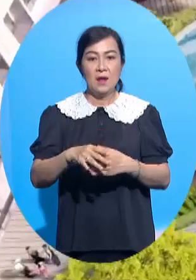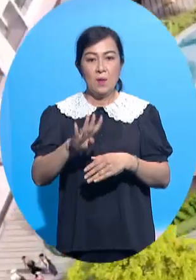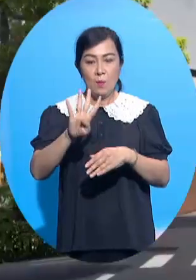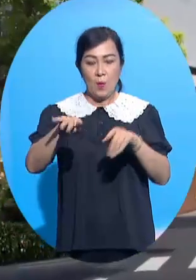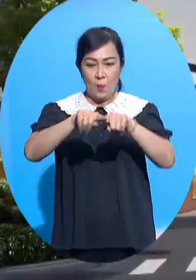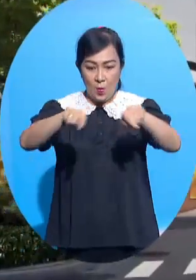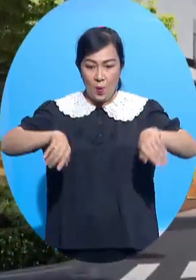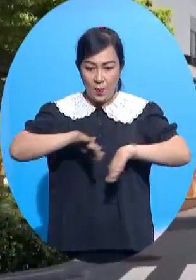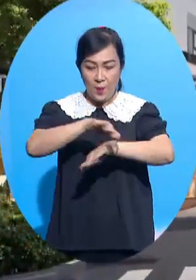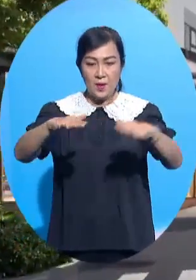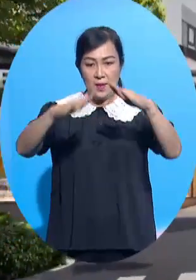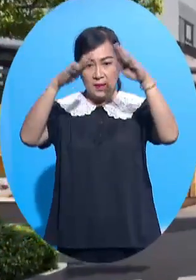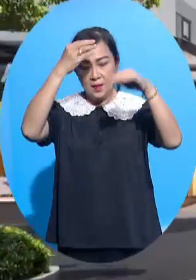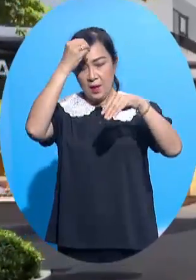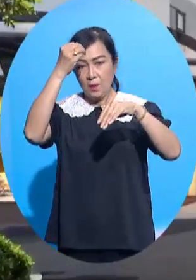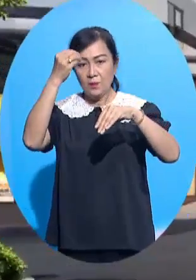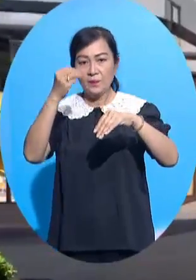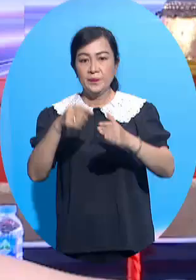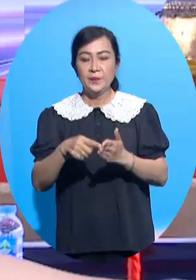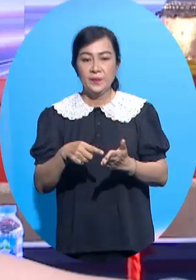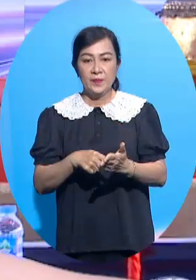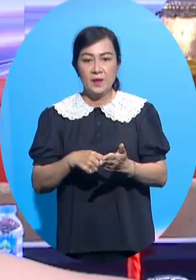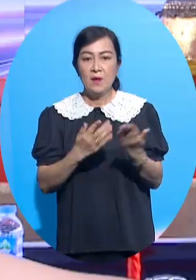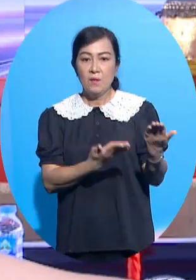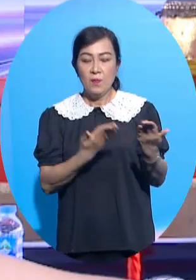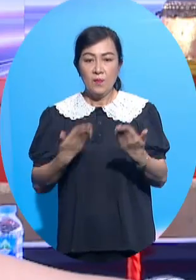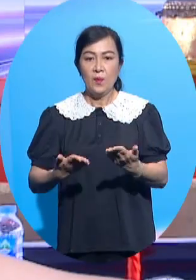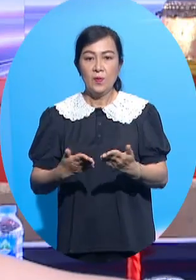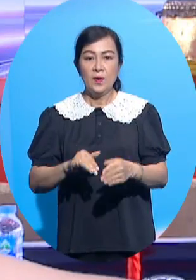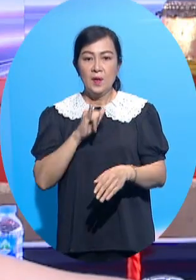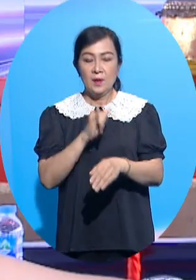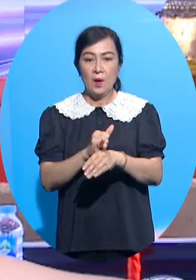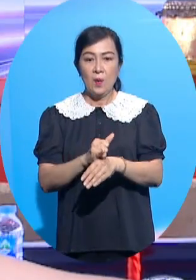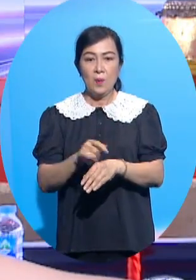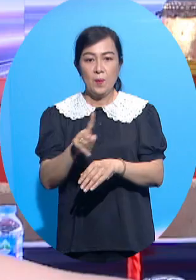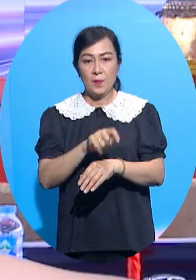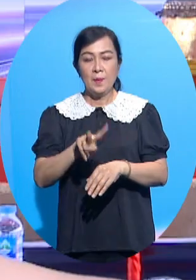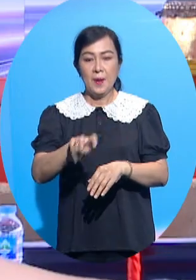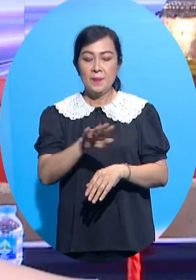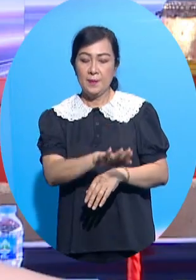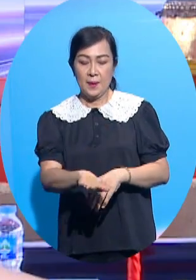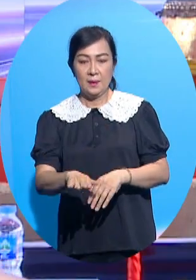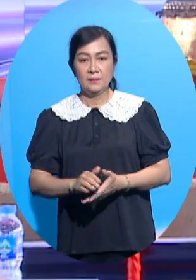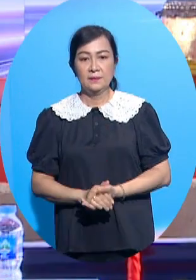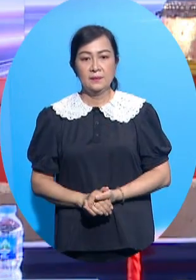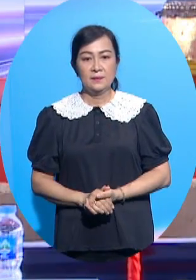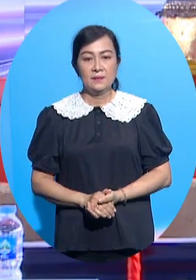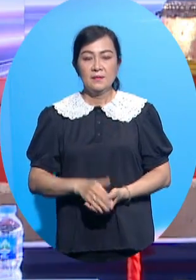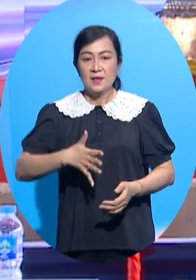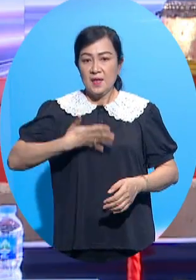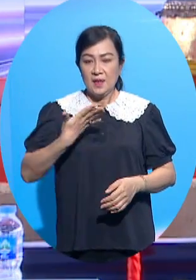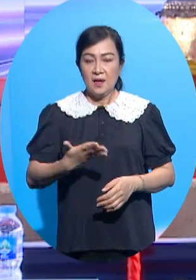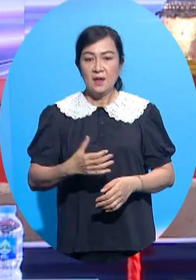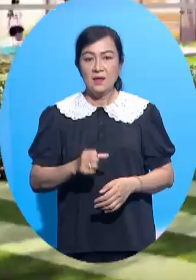bơi, rồi trường học. Trường học thì phục vụ cho nhu cầu khoảng 120 bé. Các tiện ích như